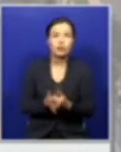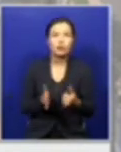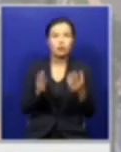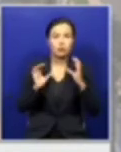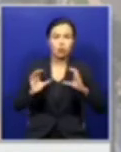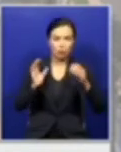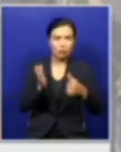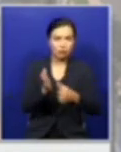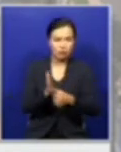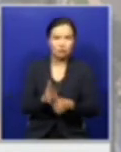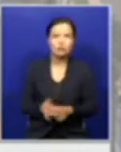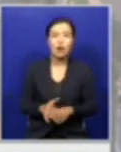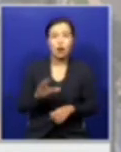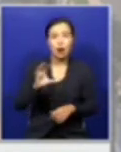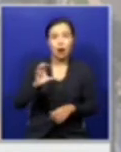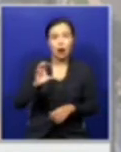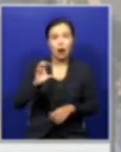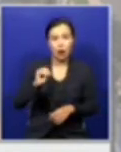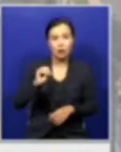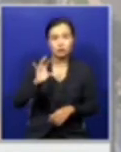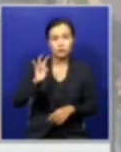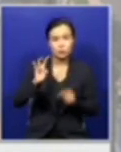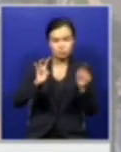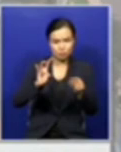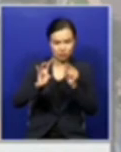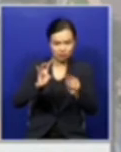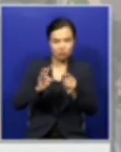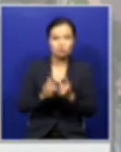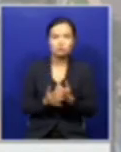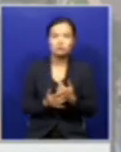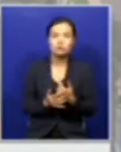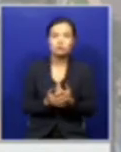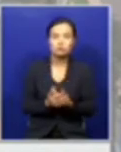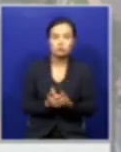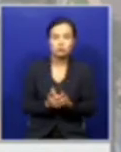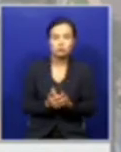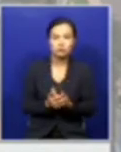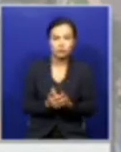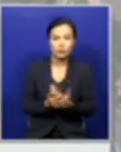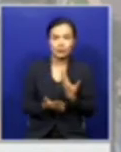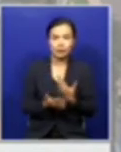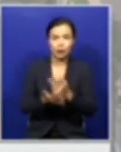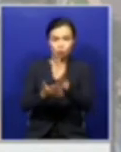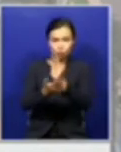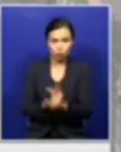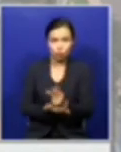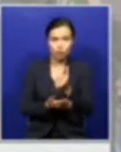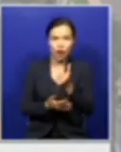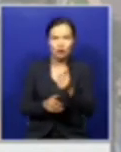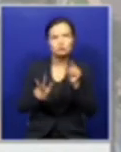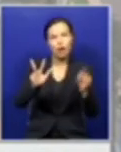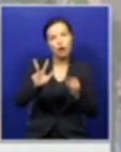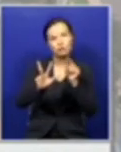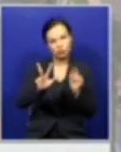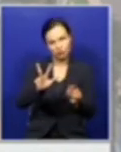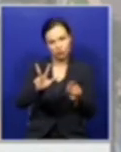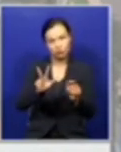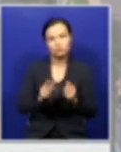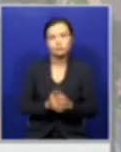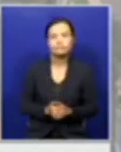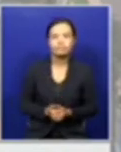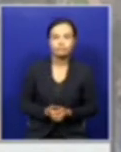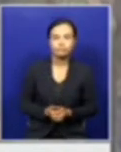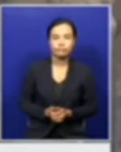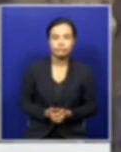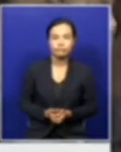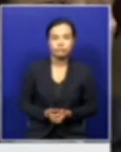คะ 57% แล้วนะคะท่านจะมีกำลังกู้ยืมอีกเพียงแค่ 3% เท่านั้นเองเพราะนั้น